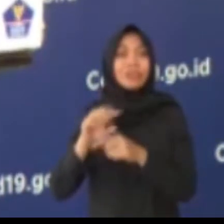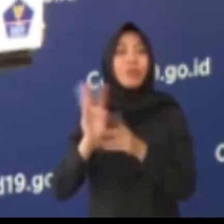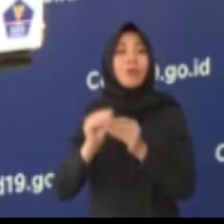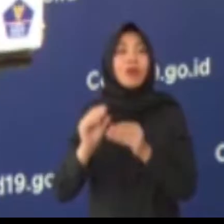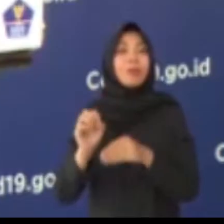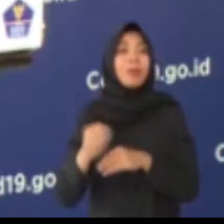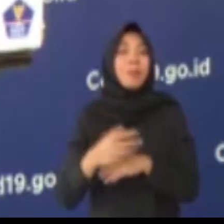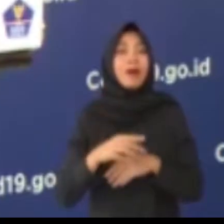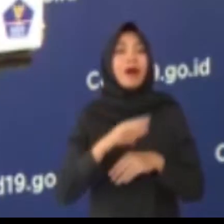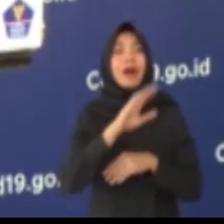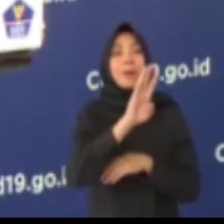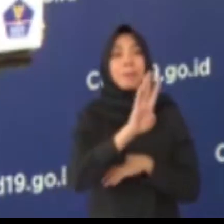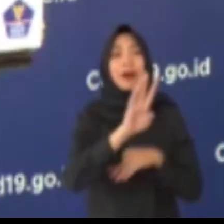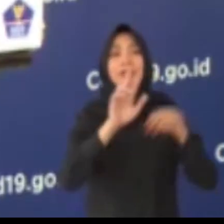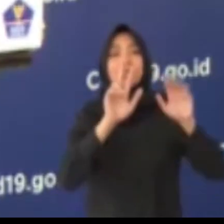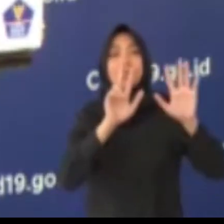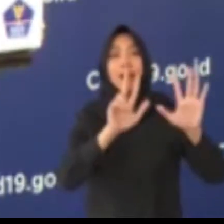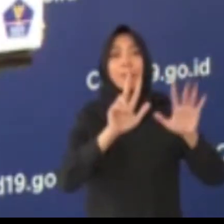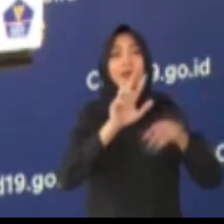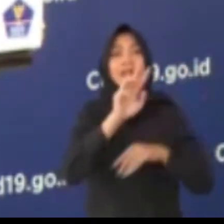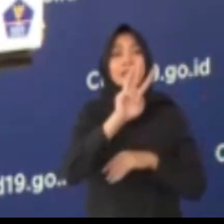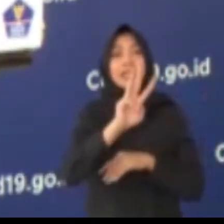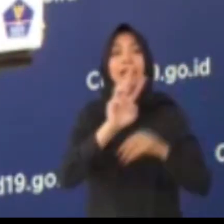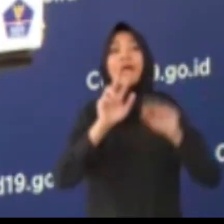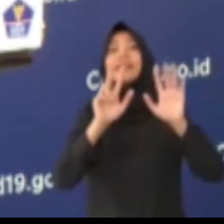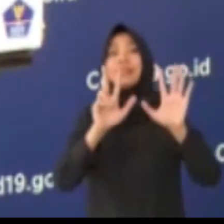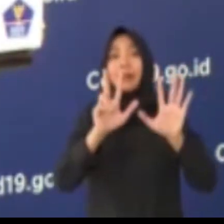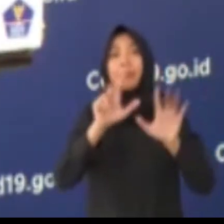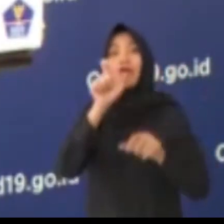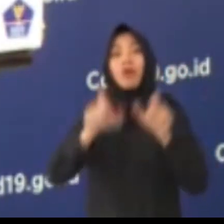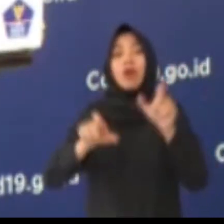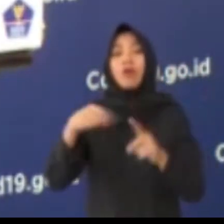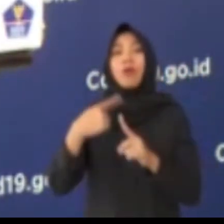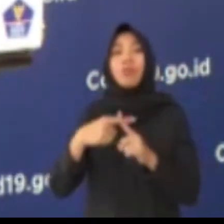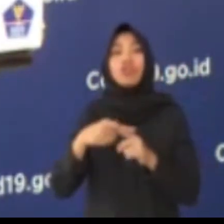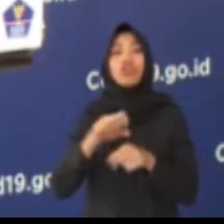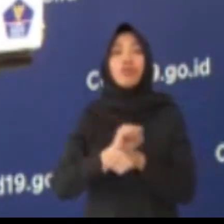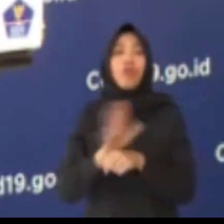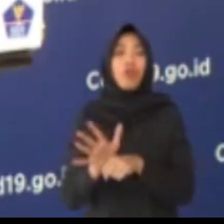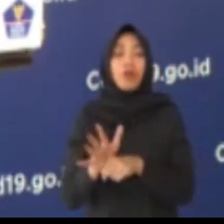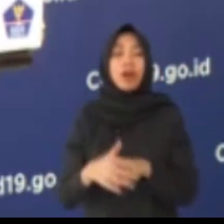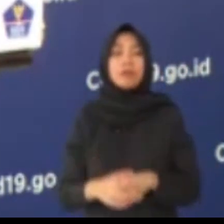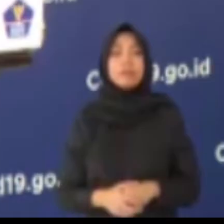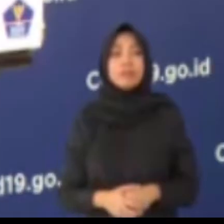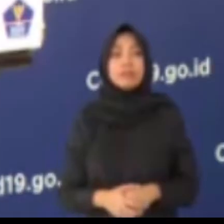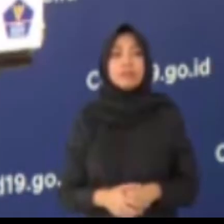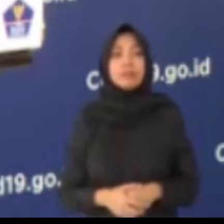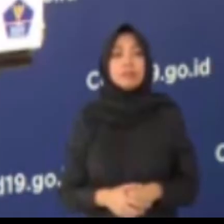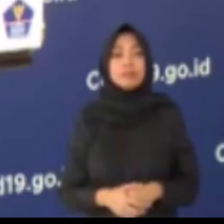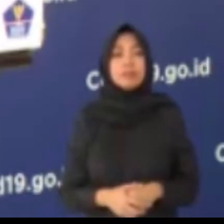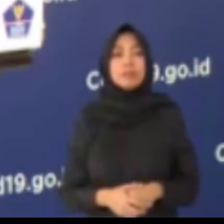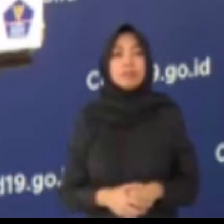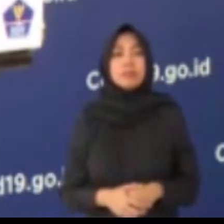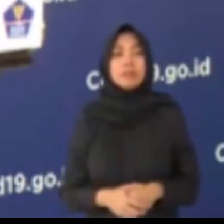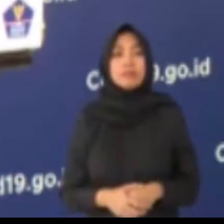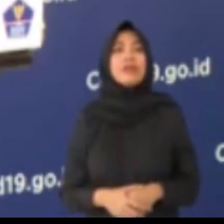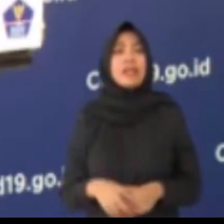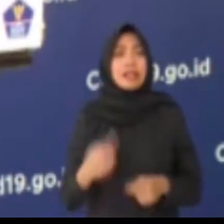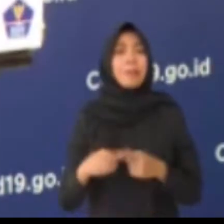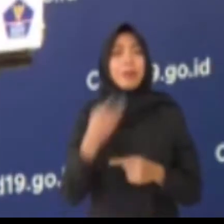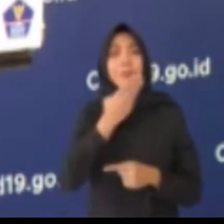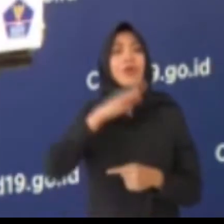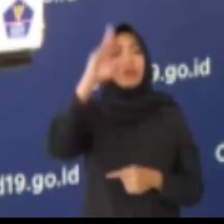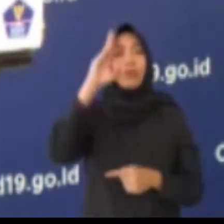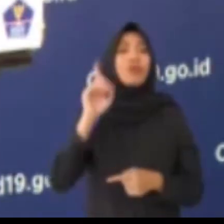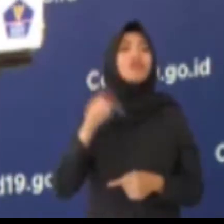sebanyak 4838 orang sementara kita bersyukur cukup banyak